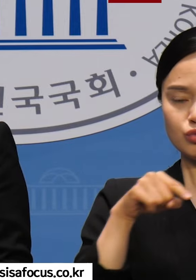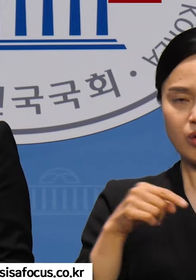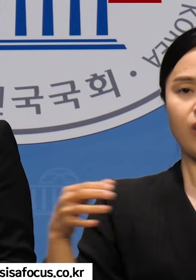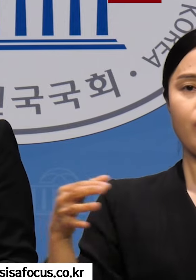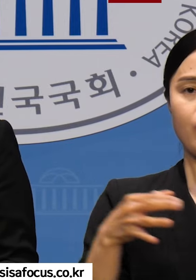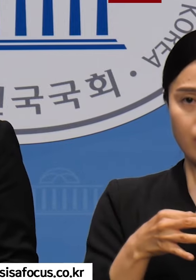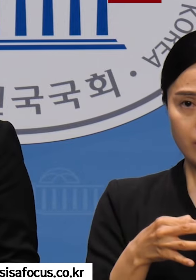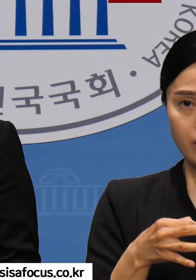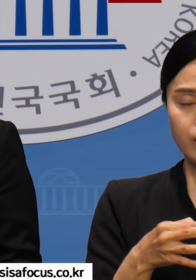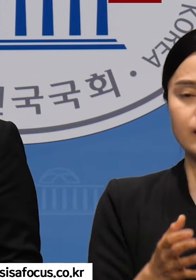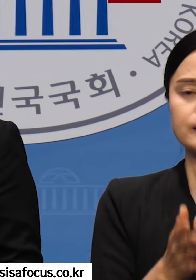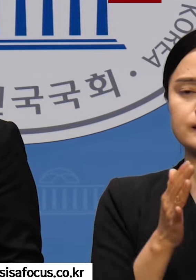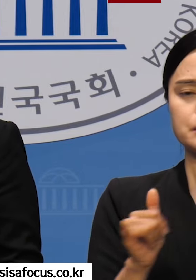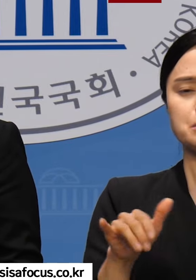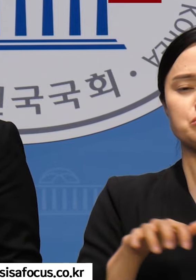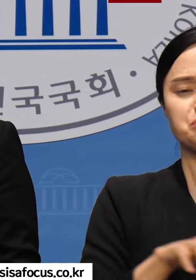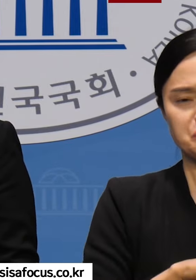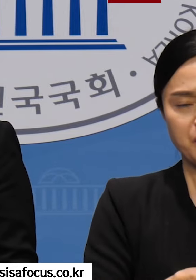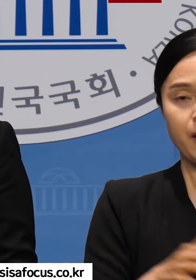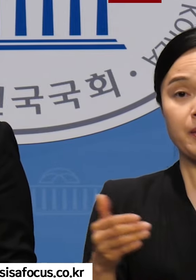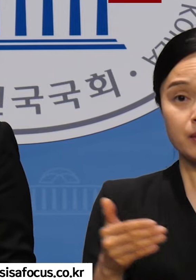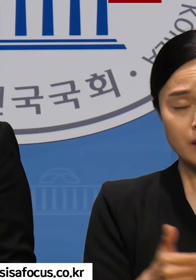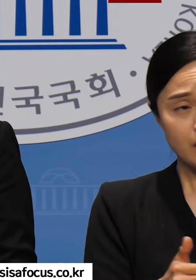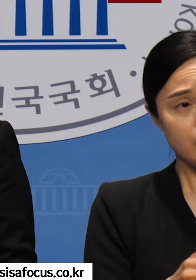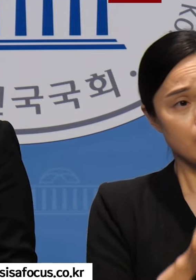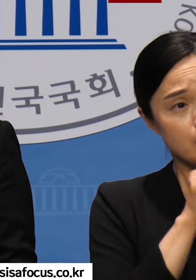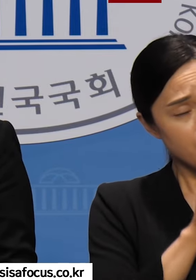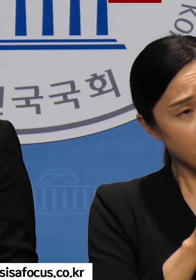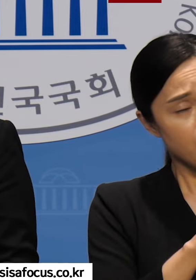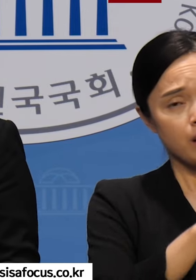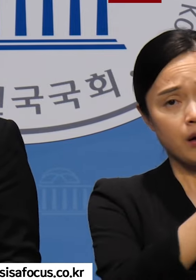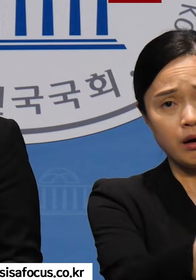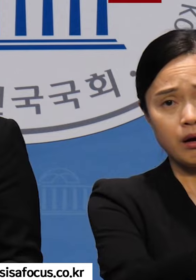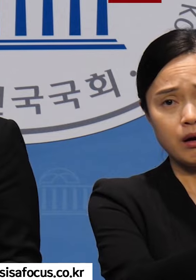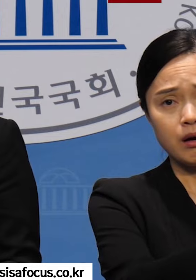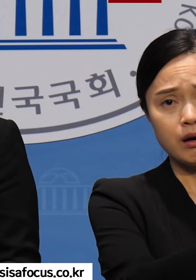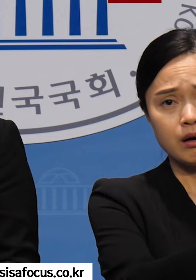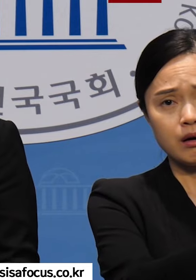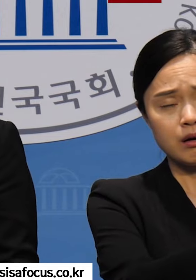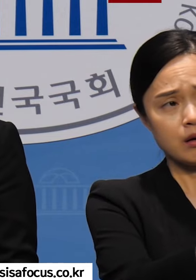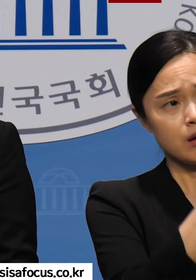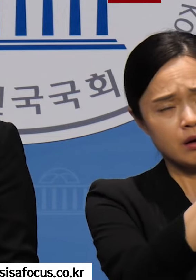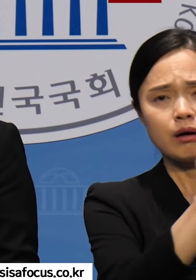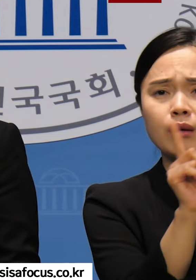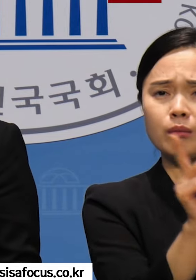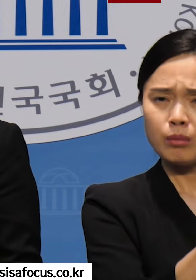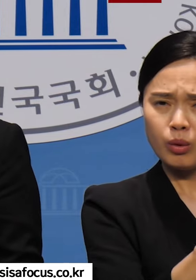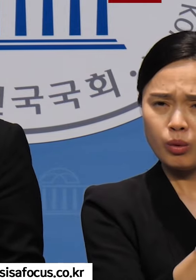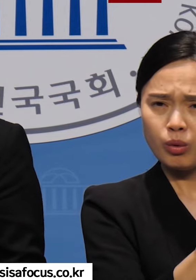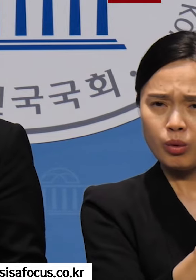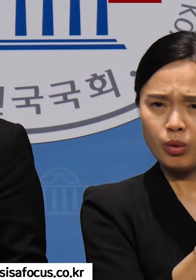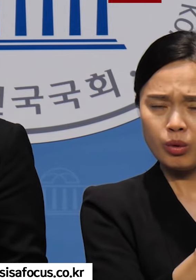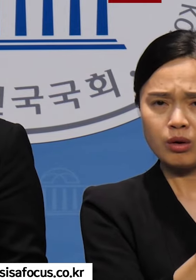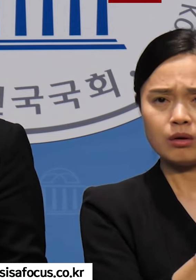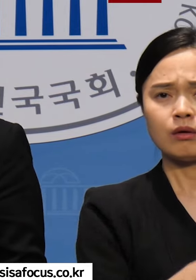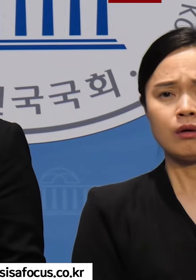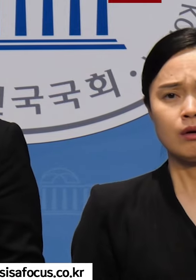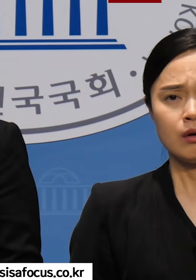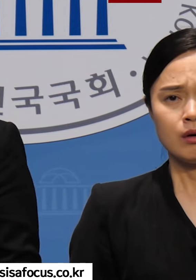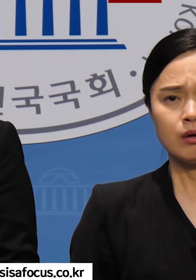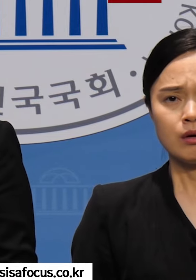것은 다분히 악의적인 의도가 엿보였습니다. 지난 2020년 북한의 열병식